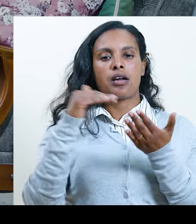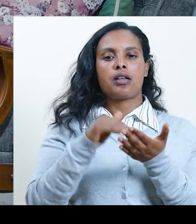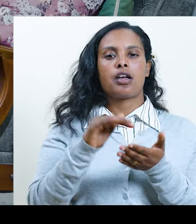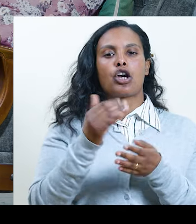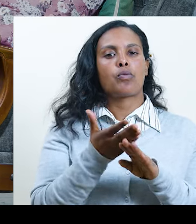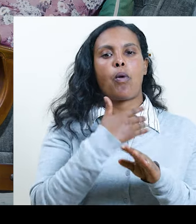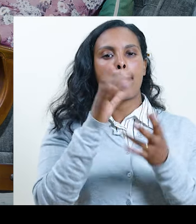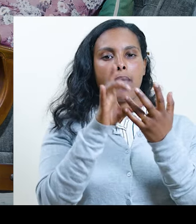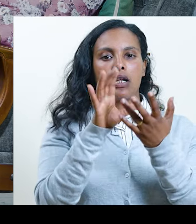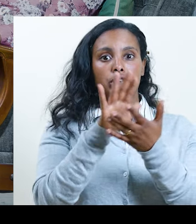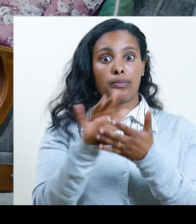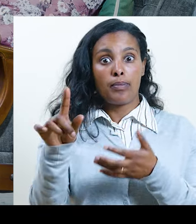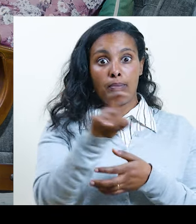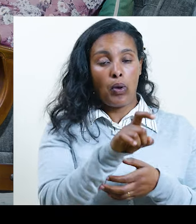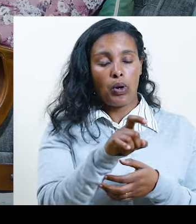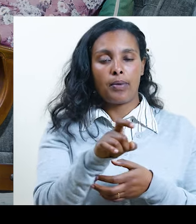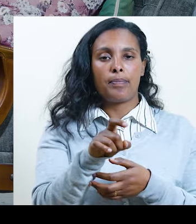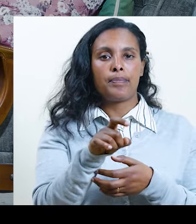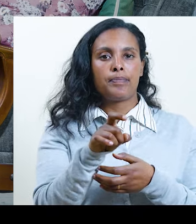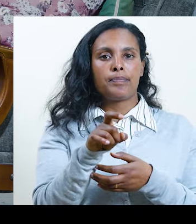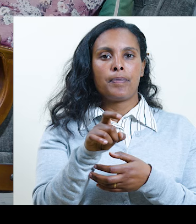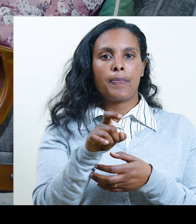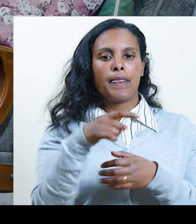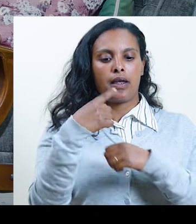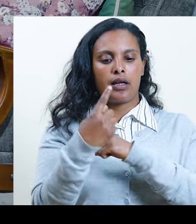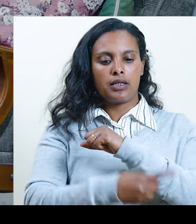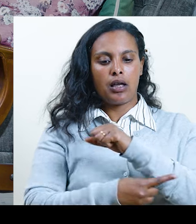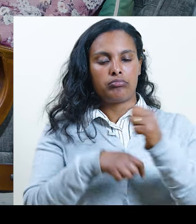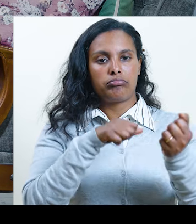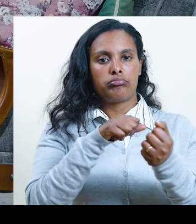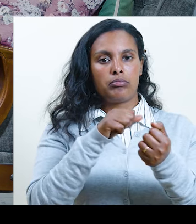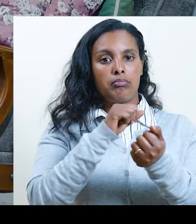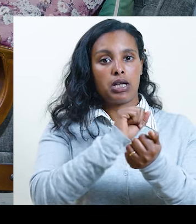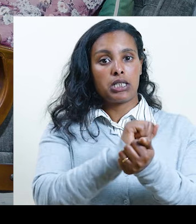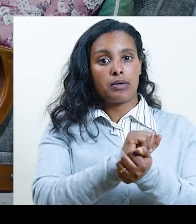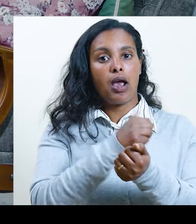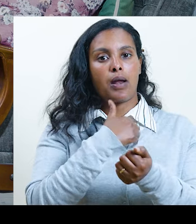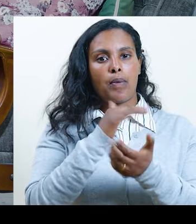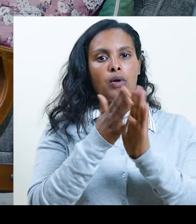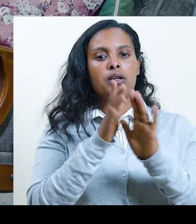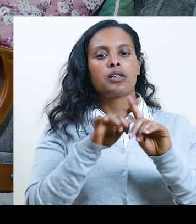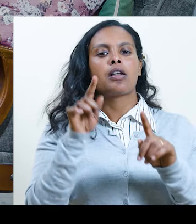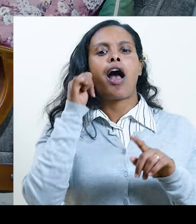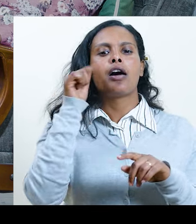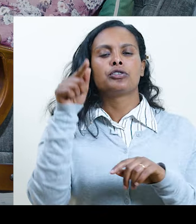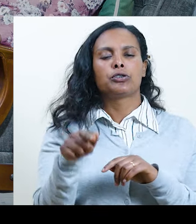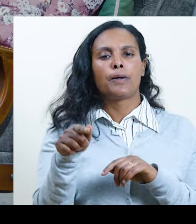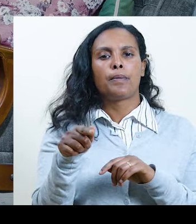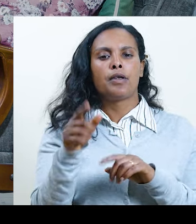እንደገና የቀድሞ ባልሽም ቢሆን በ ቅጣት ስርም በእስርም ያለ ቢሆን ግን